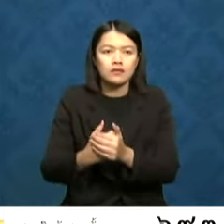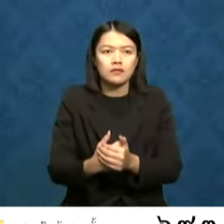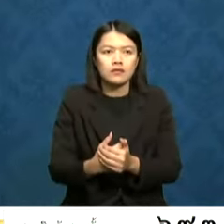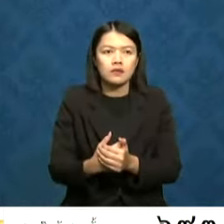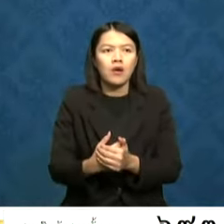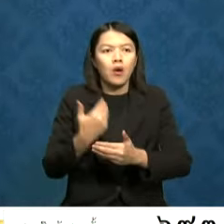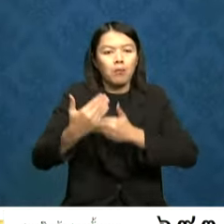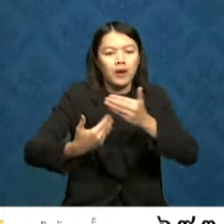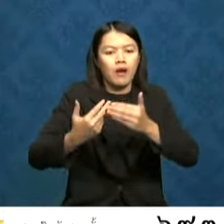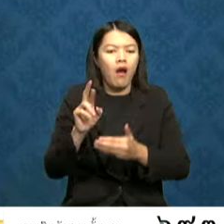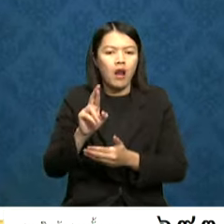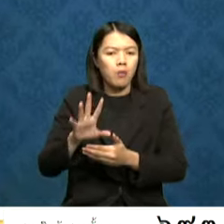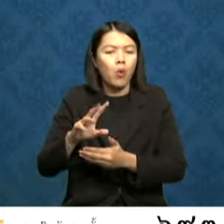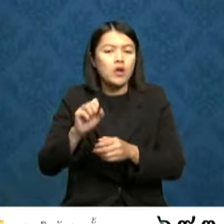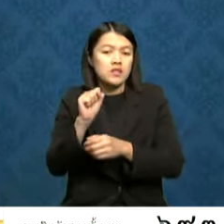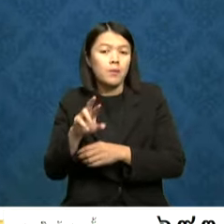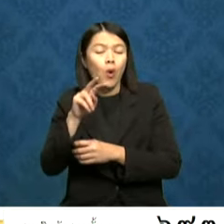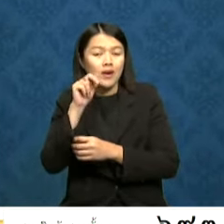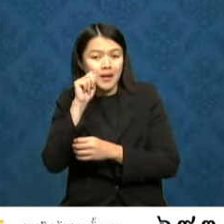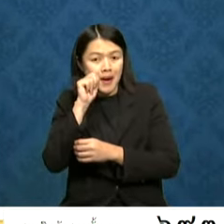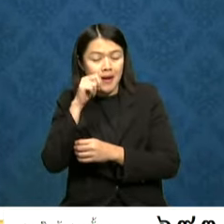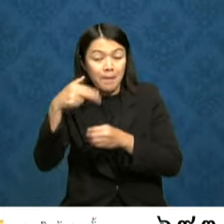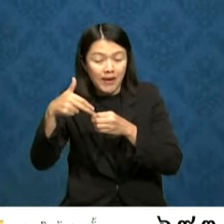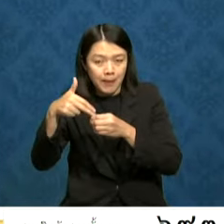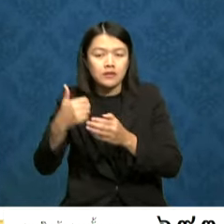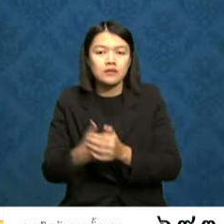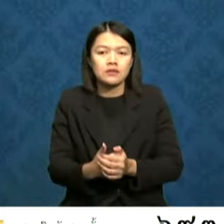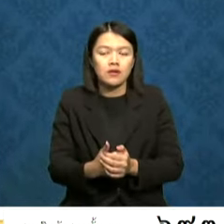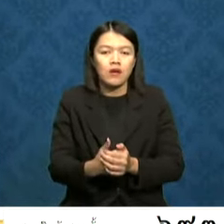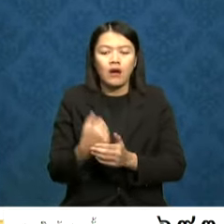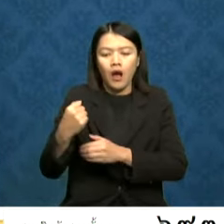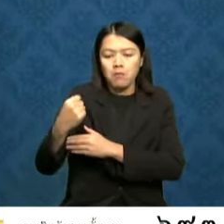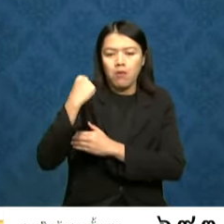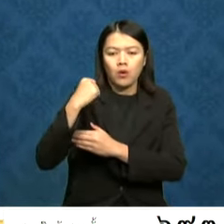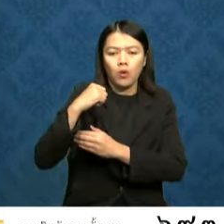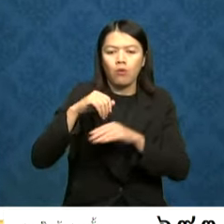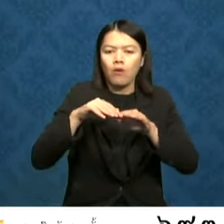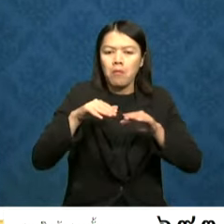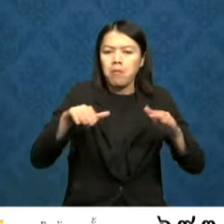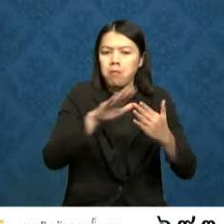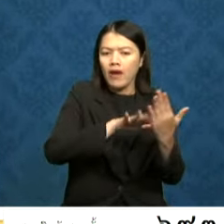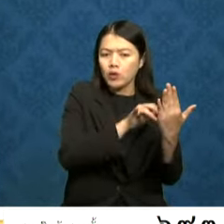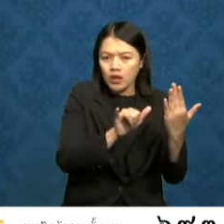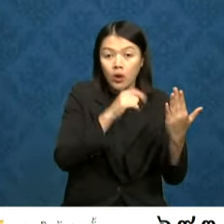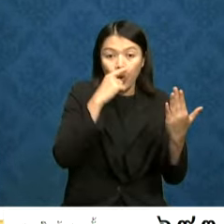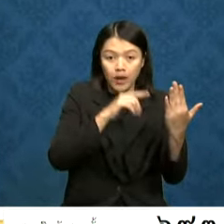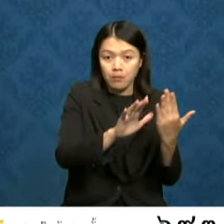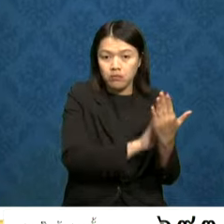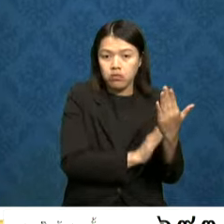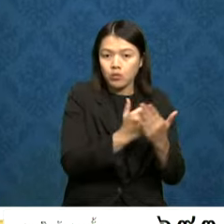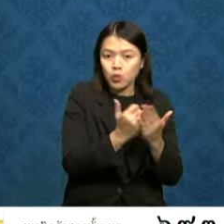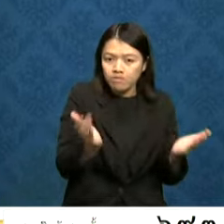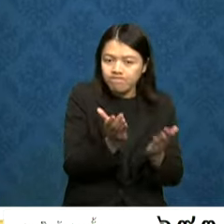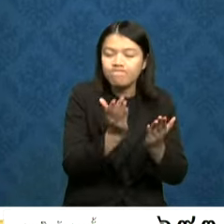ทั้งการพัฒนาระบบสำรองน้ำมันเชื้อเพลิงเพื่อความมั่นคงทางยุทธศาสตร์ของประเทศ strategic Pum